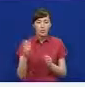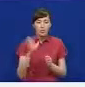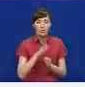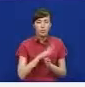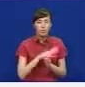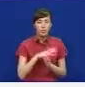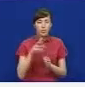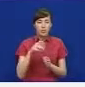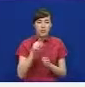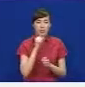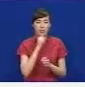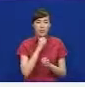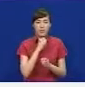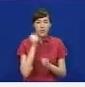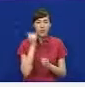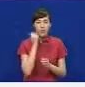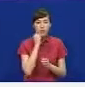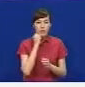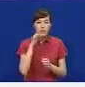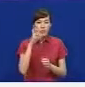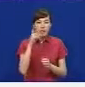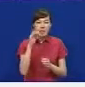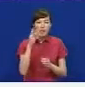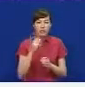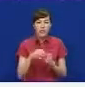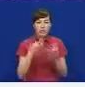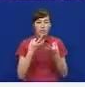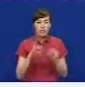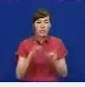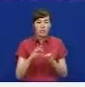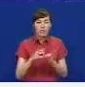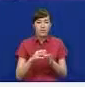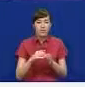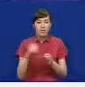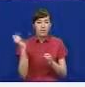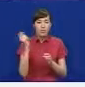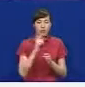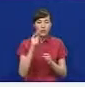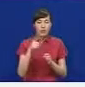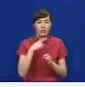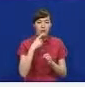Мәскеу, Ленинград, Берлинді азат ету үшін толарсақтан қан кештім, дейді ардагер.